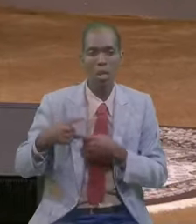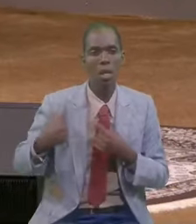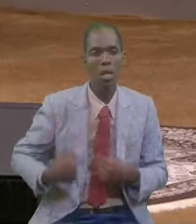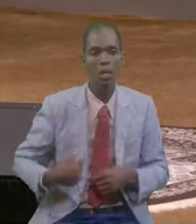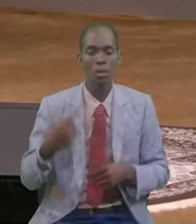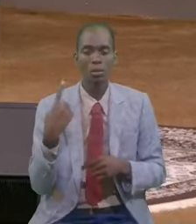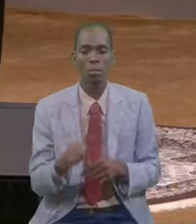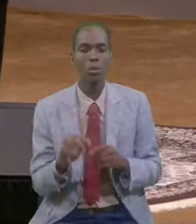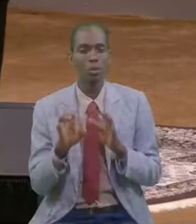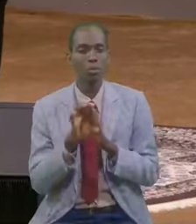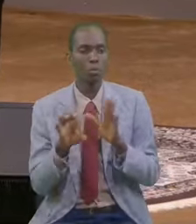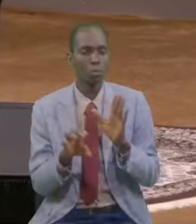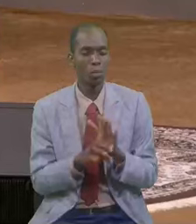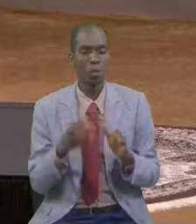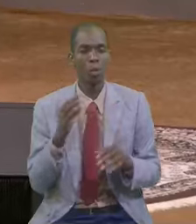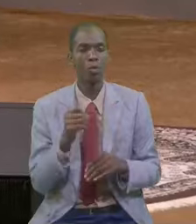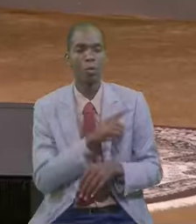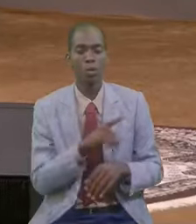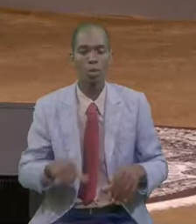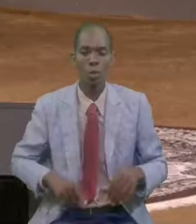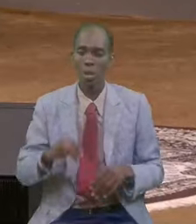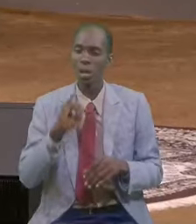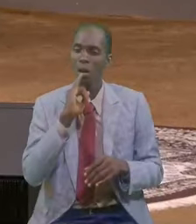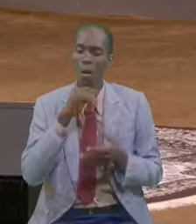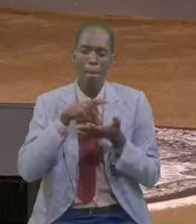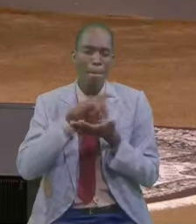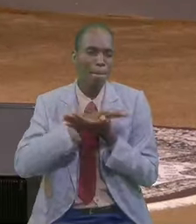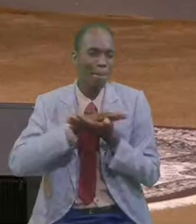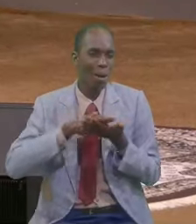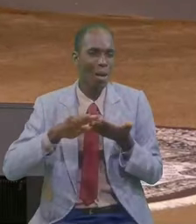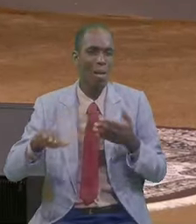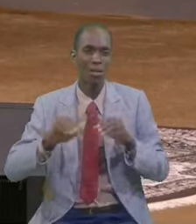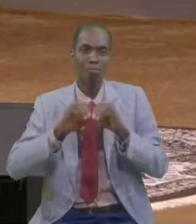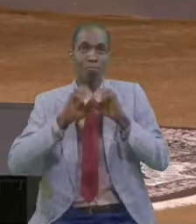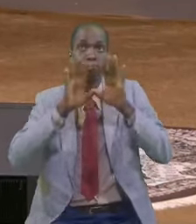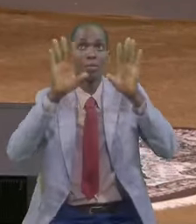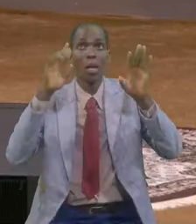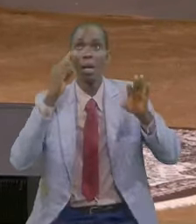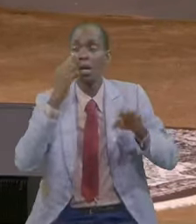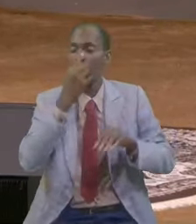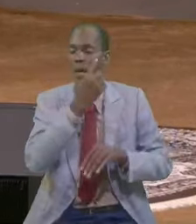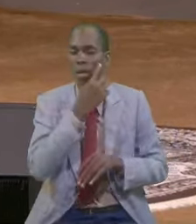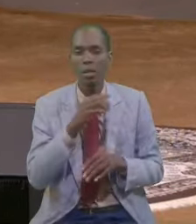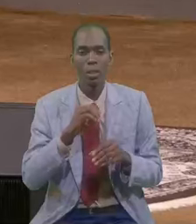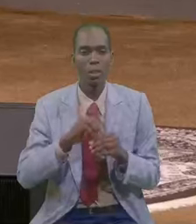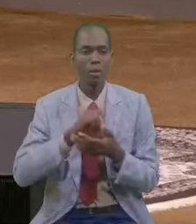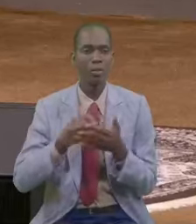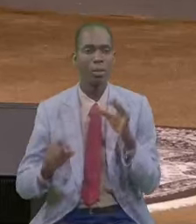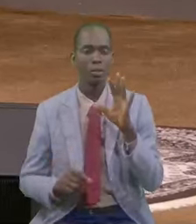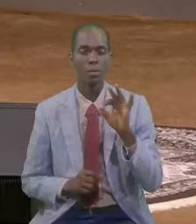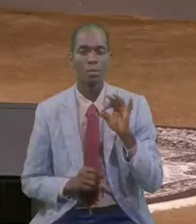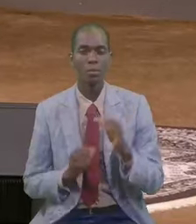Les commandements de l'Éternel sont purs. Il éclaire les yeux. Verset